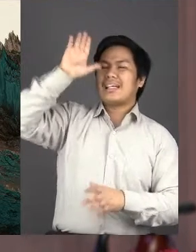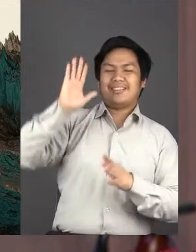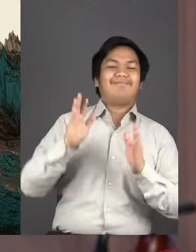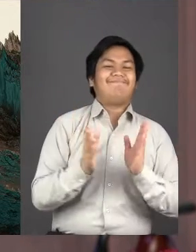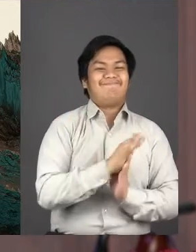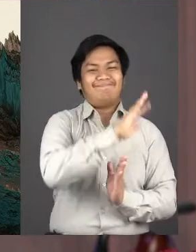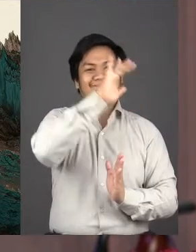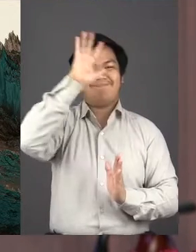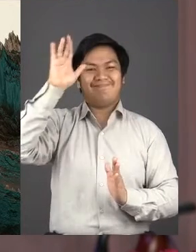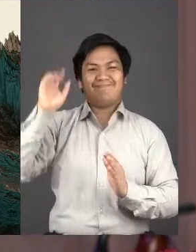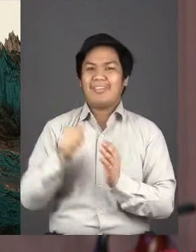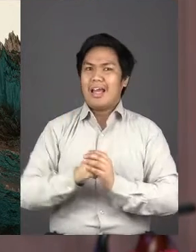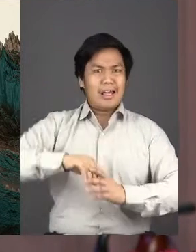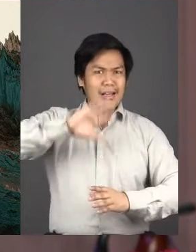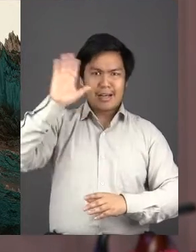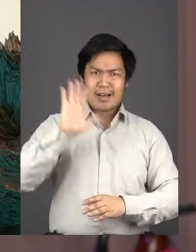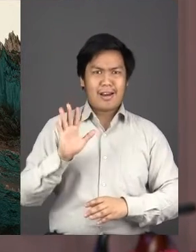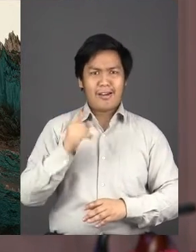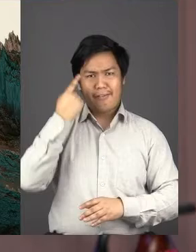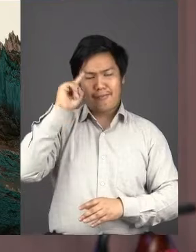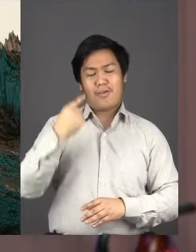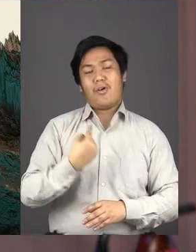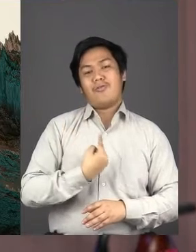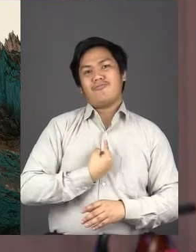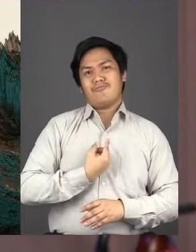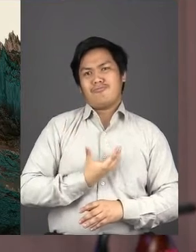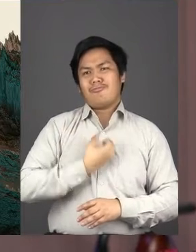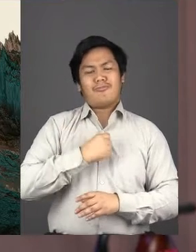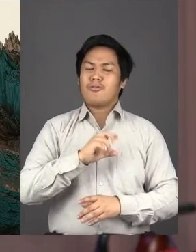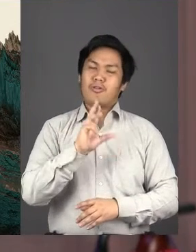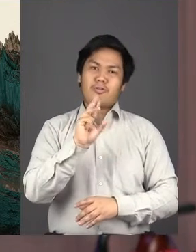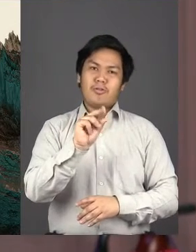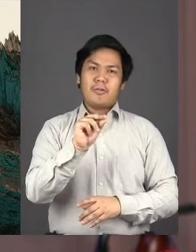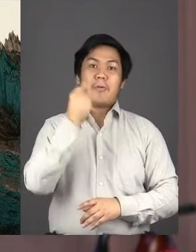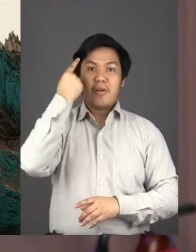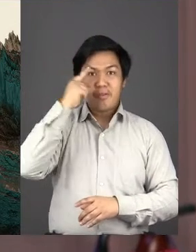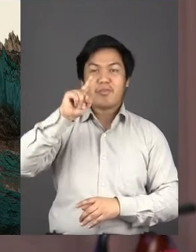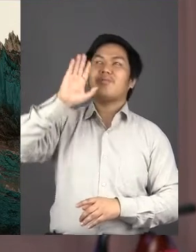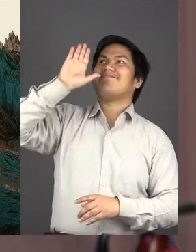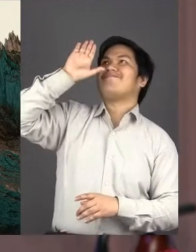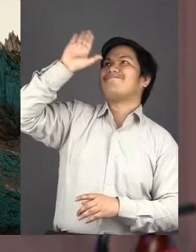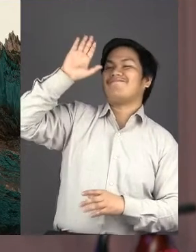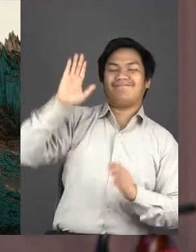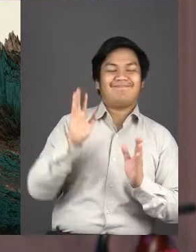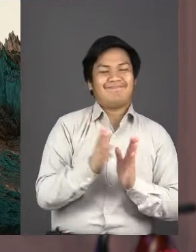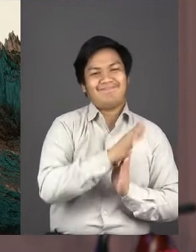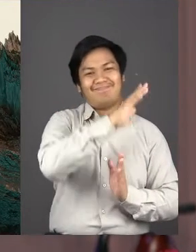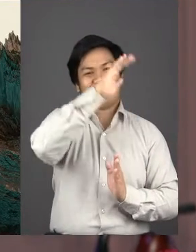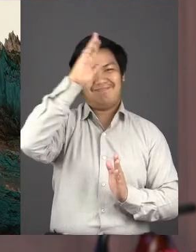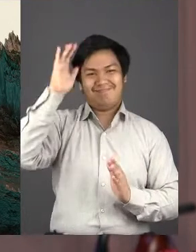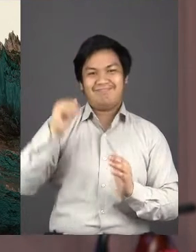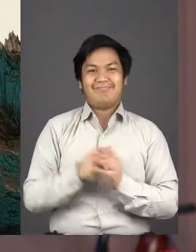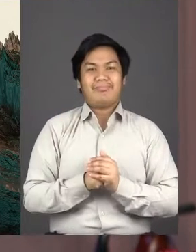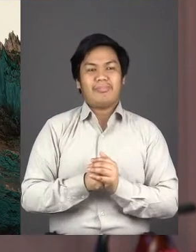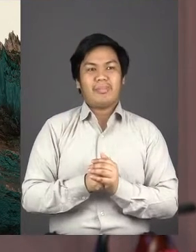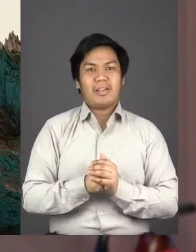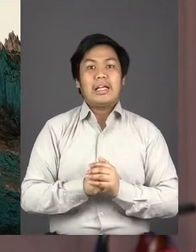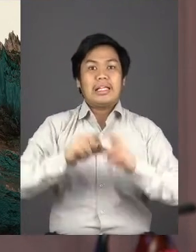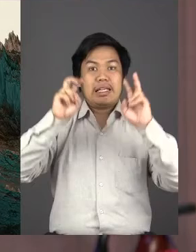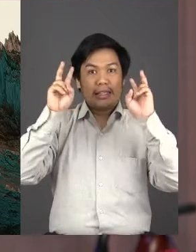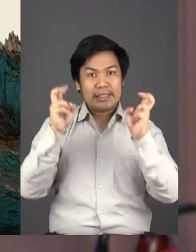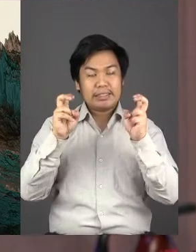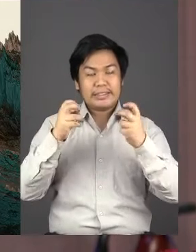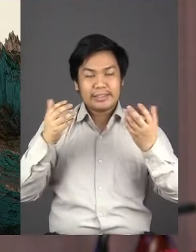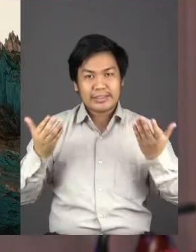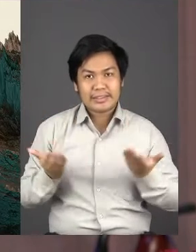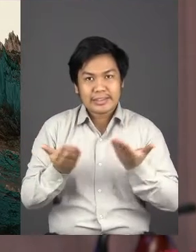kalwalhatian. Hindi para sa ating kapanganan lang, kundi para sa Kanyang kalwalhatian. Yan po ang tumatakbo na tema